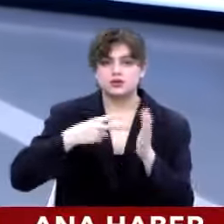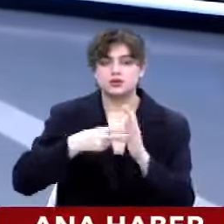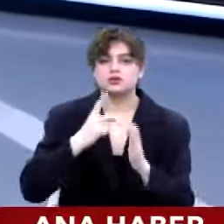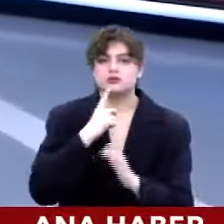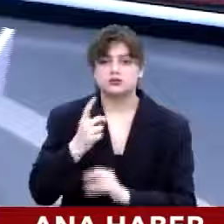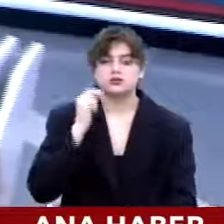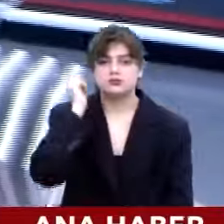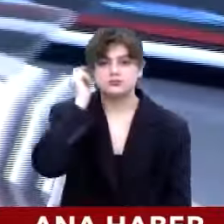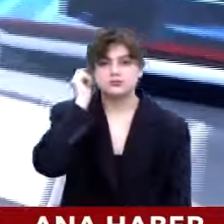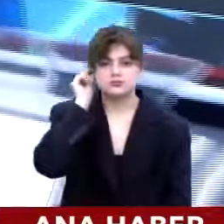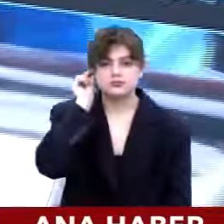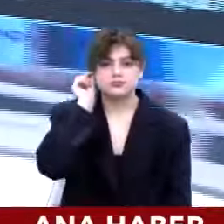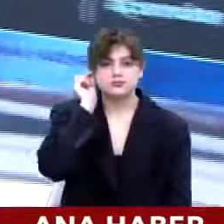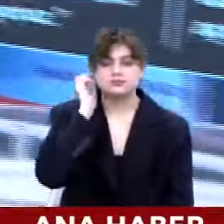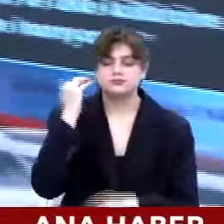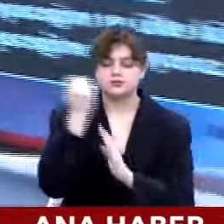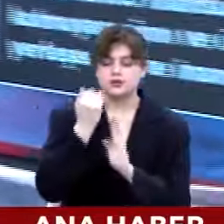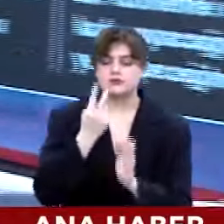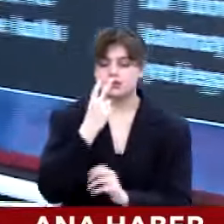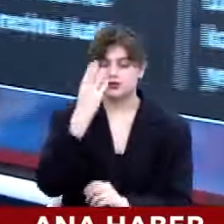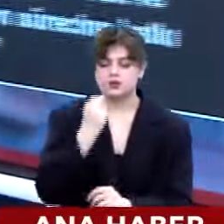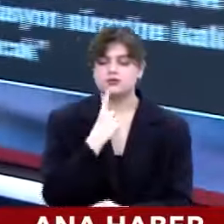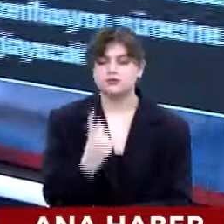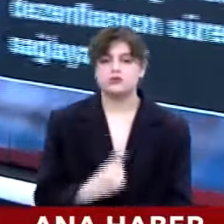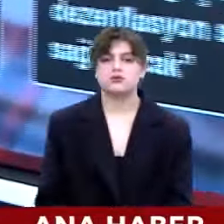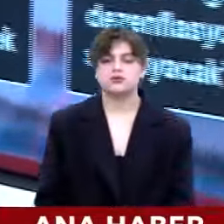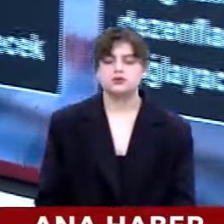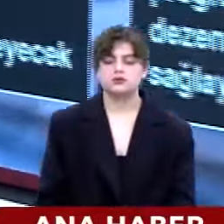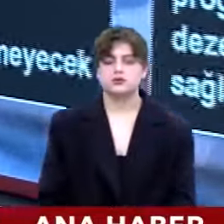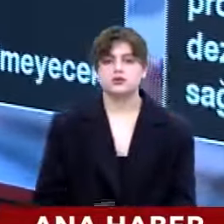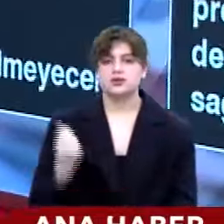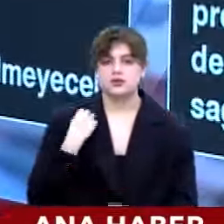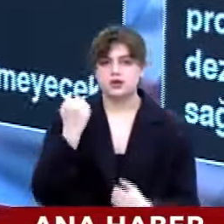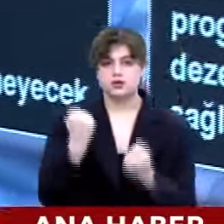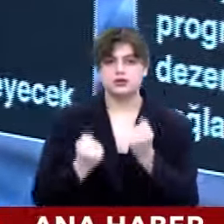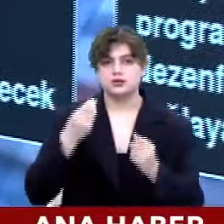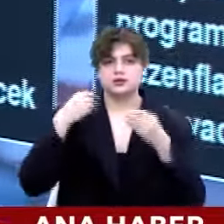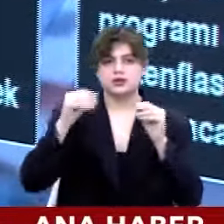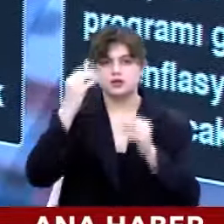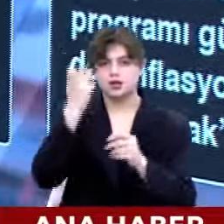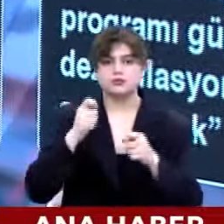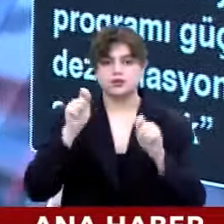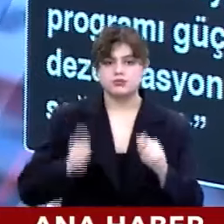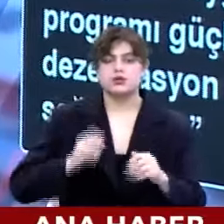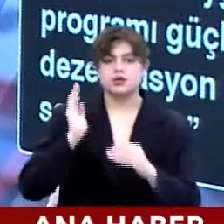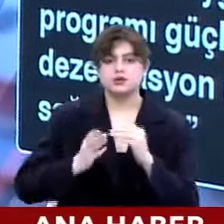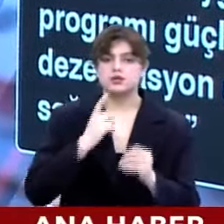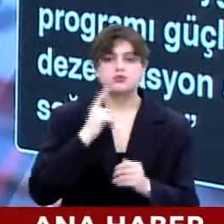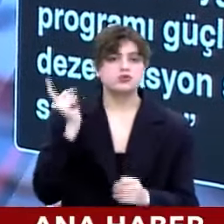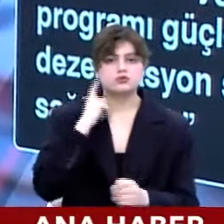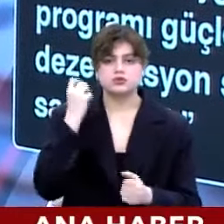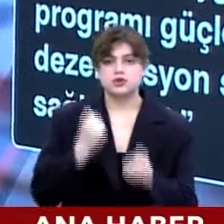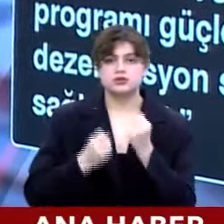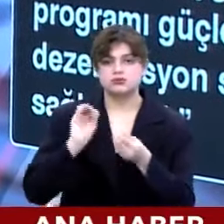öne çıkanlar. Madde madde biraz kafa patlatalım kıymetli seyircilerim. Yeni araç ve satın alma yapılmayacak. Şimdi bu lüks